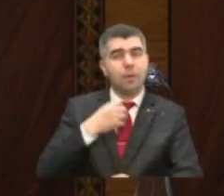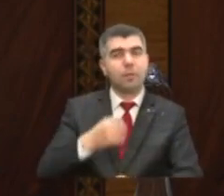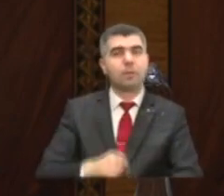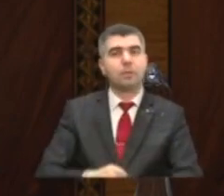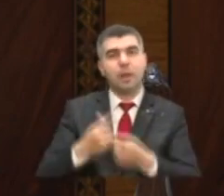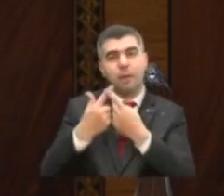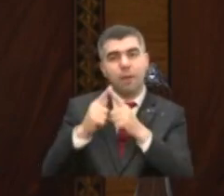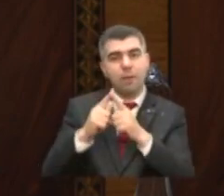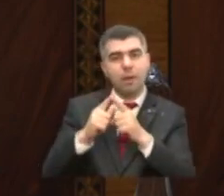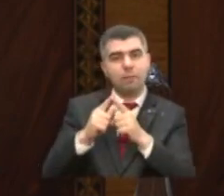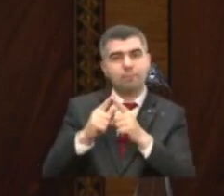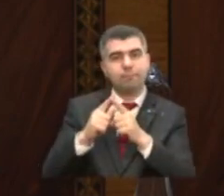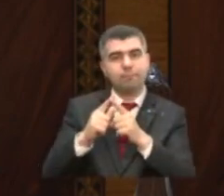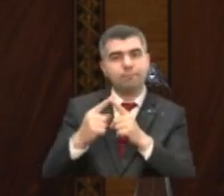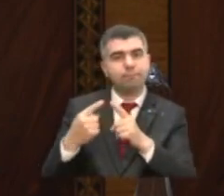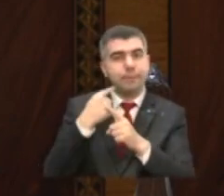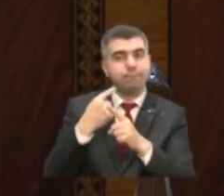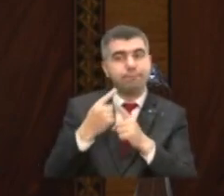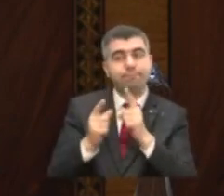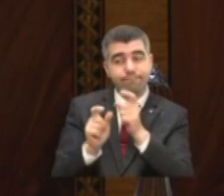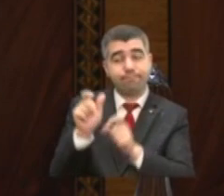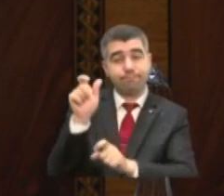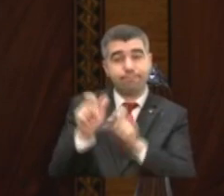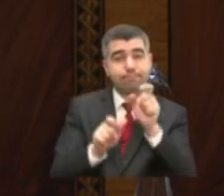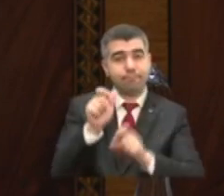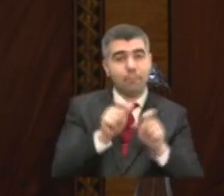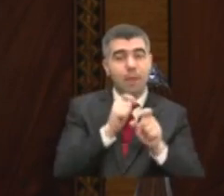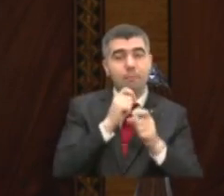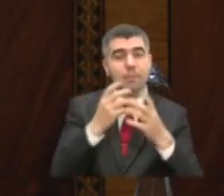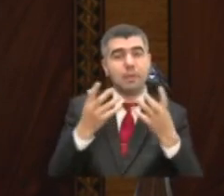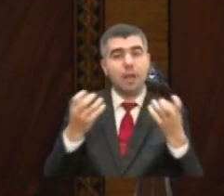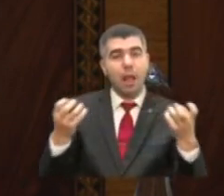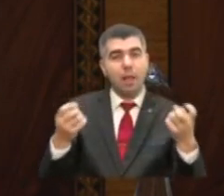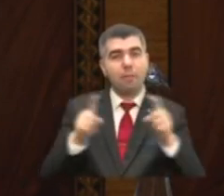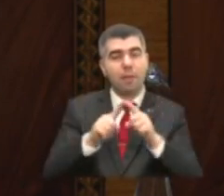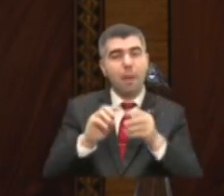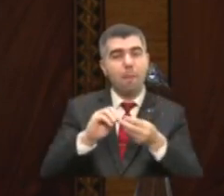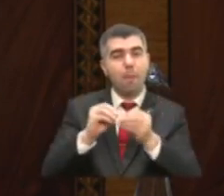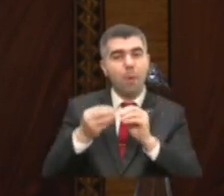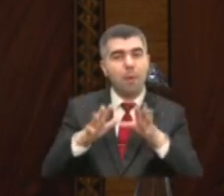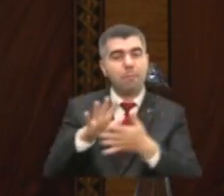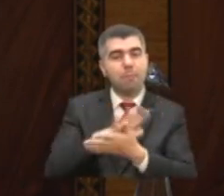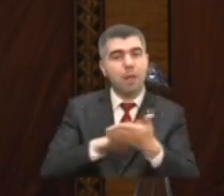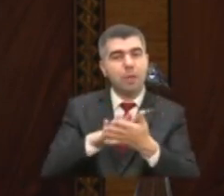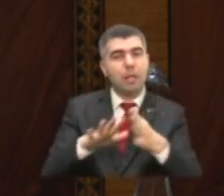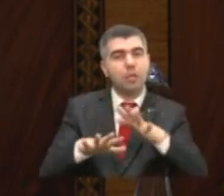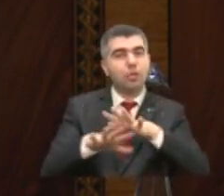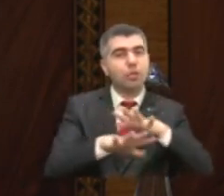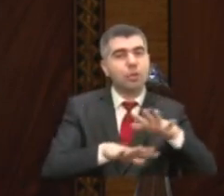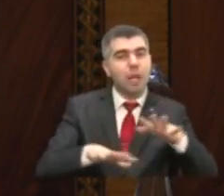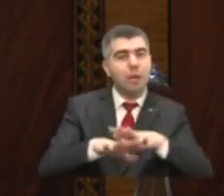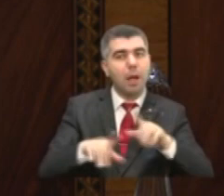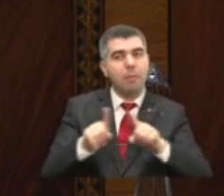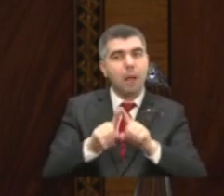الأزمة الاجتماعية التي تعرفها البلاد والتي لا تزداد إلا اتساعا هي نتيجة نموذج تنموي